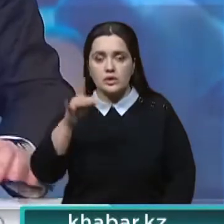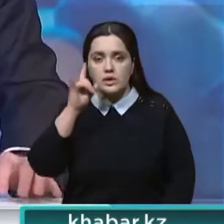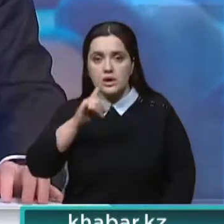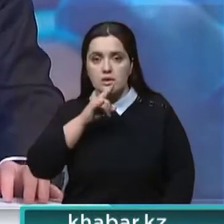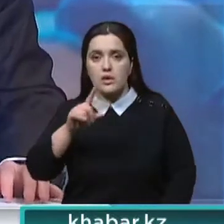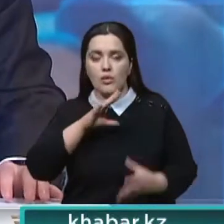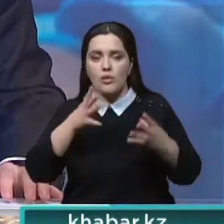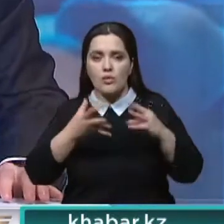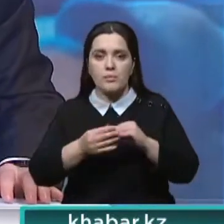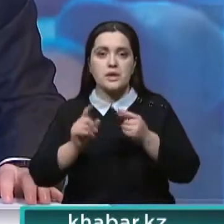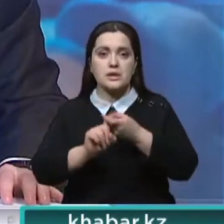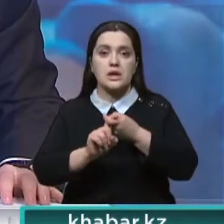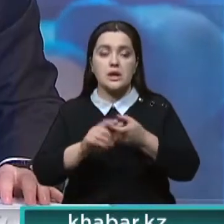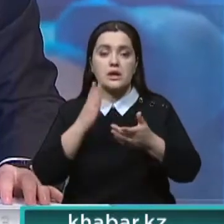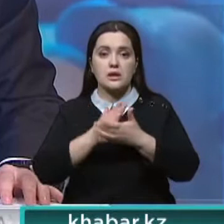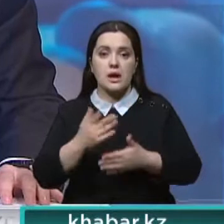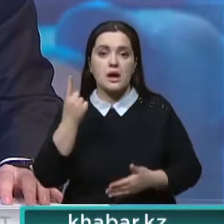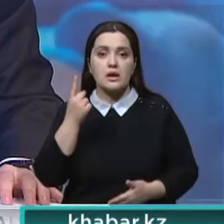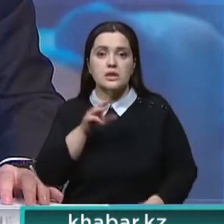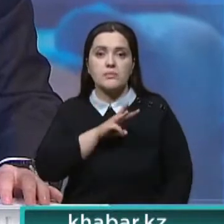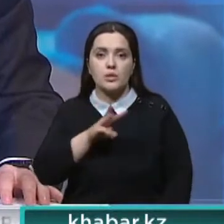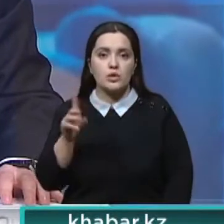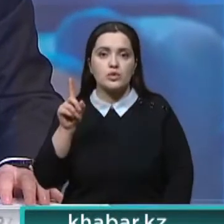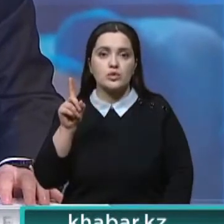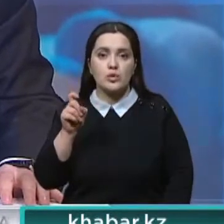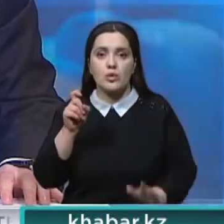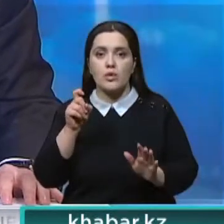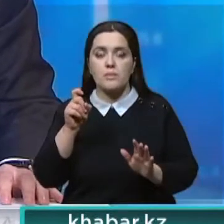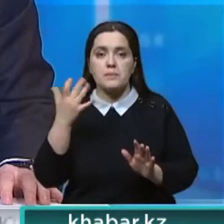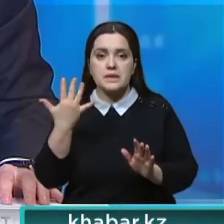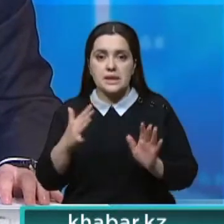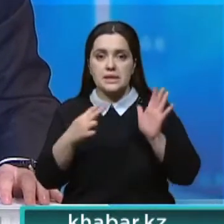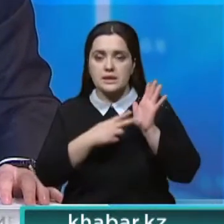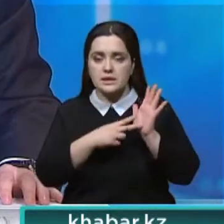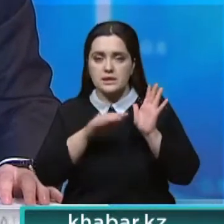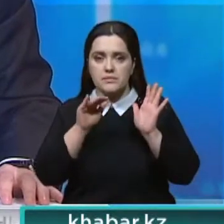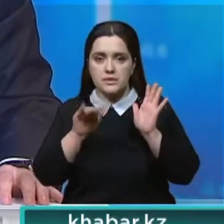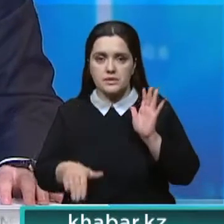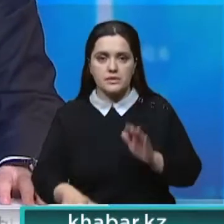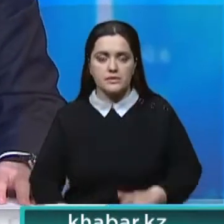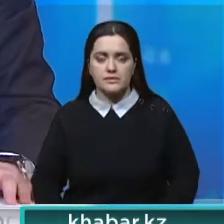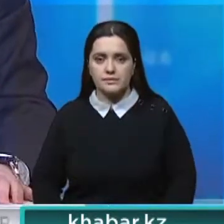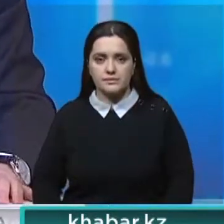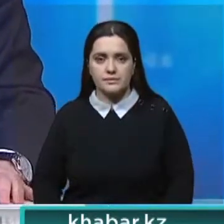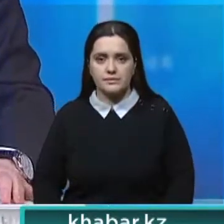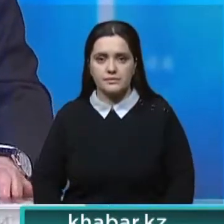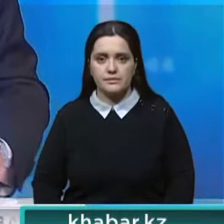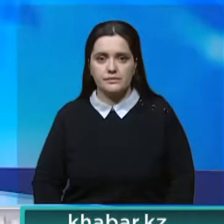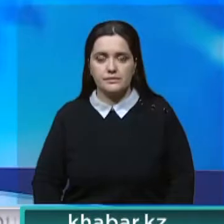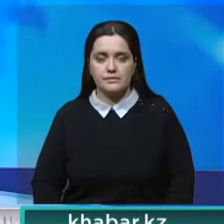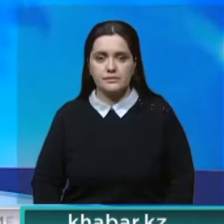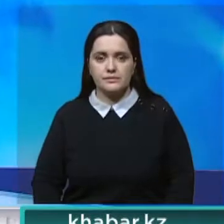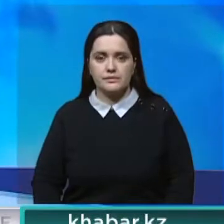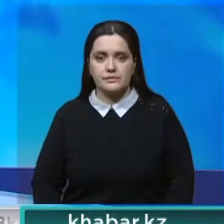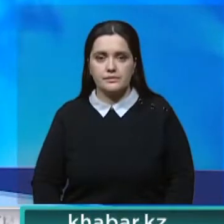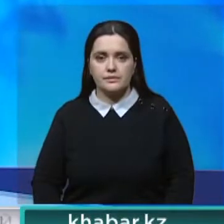казахстанцев. Общее число заразившихся в стране превысило 1 157 тысяч.